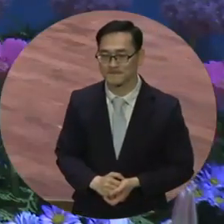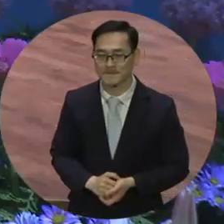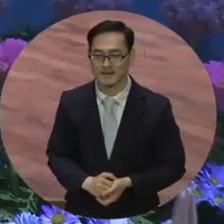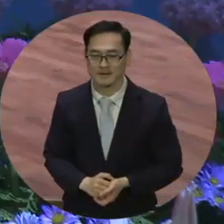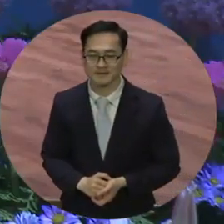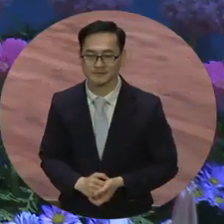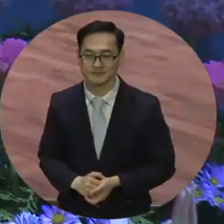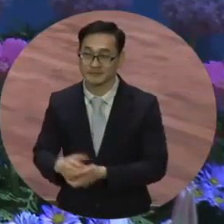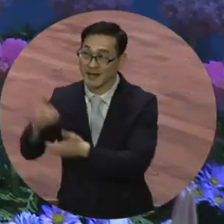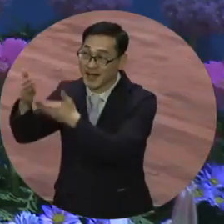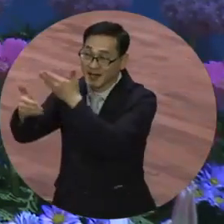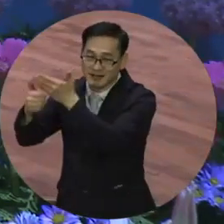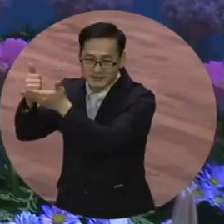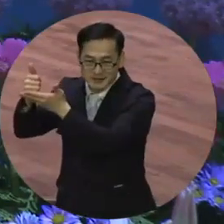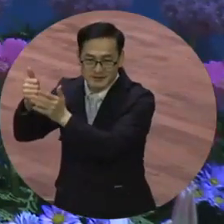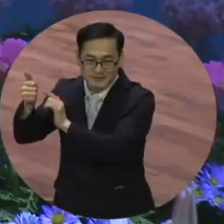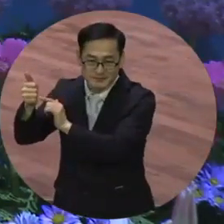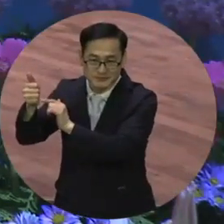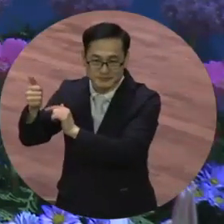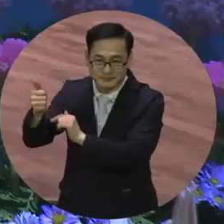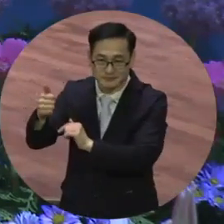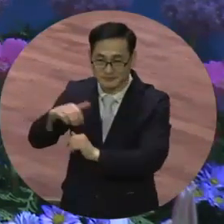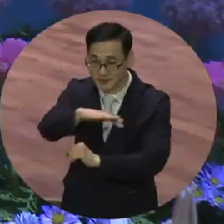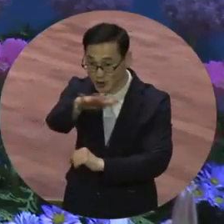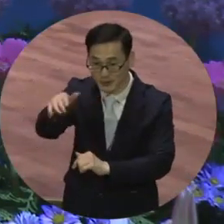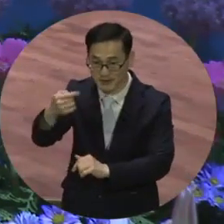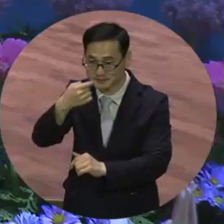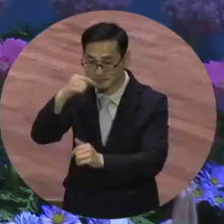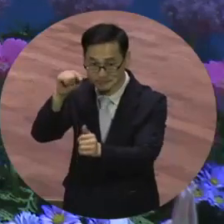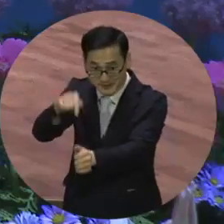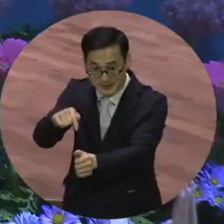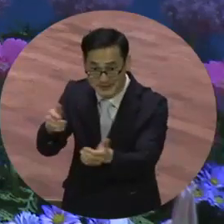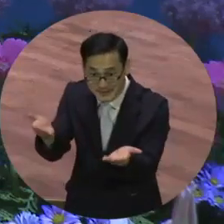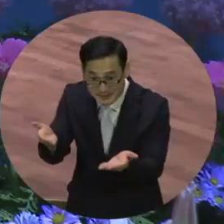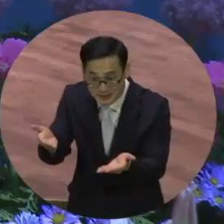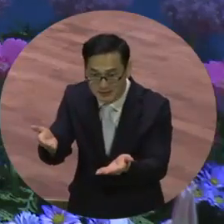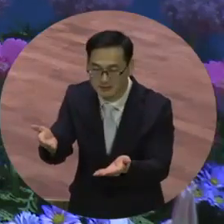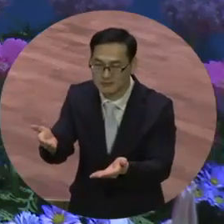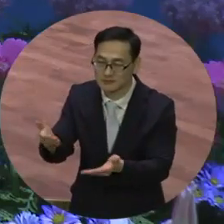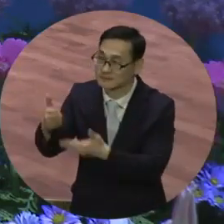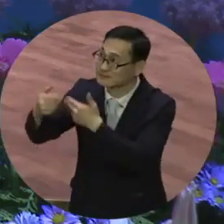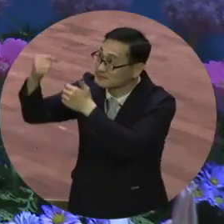하나님이 명령하시니 또 하나님 앞에 내가 최선을 다해서